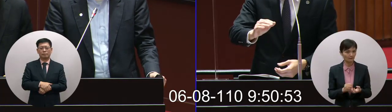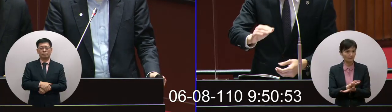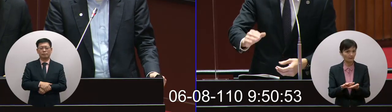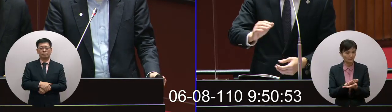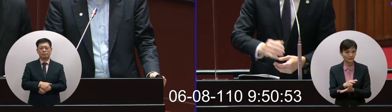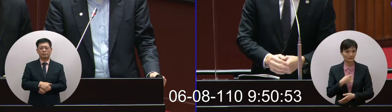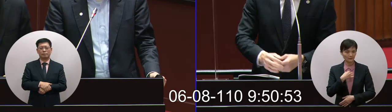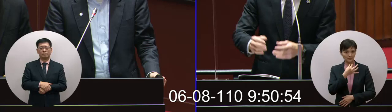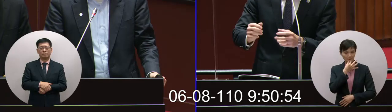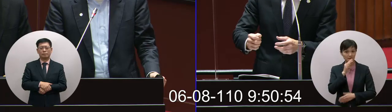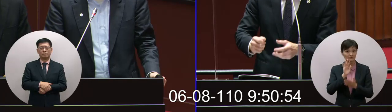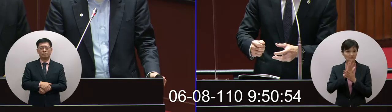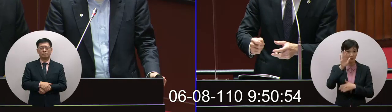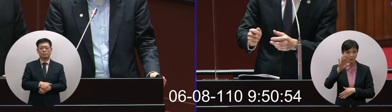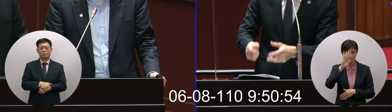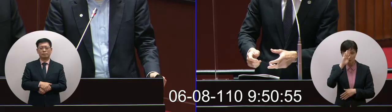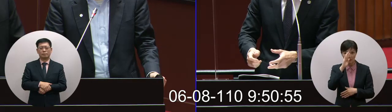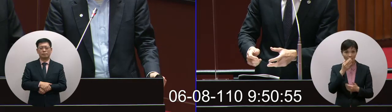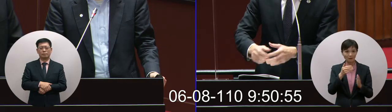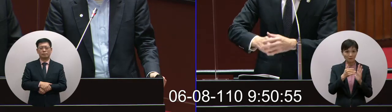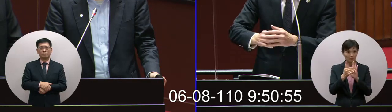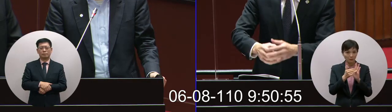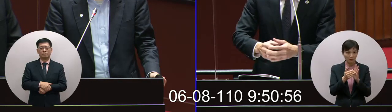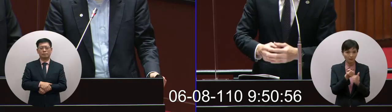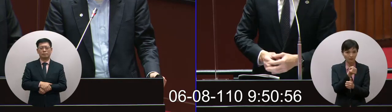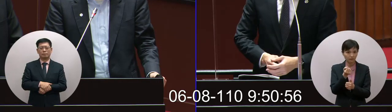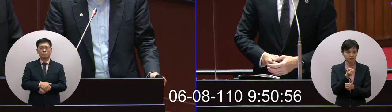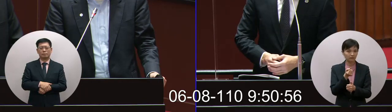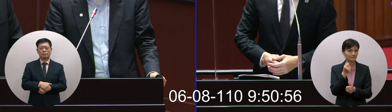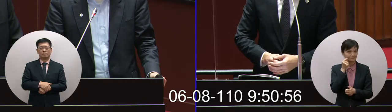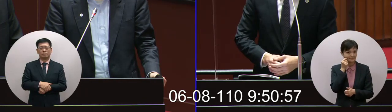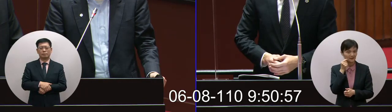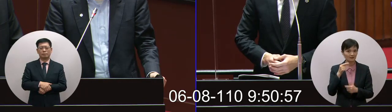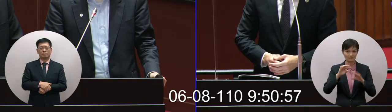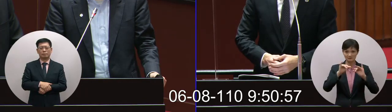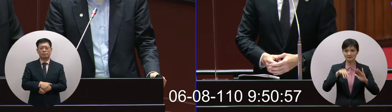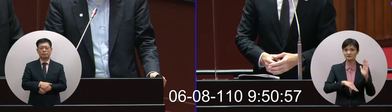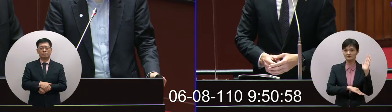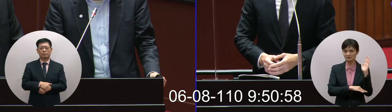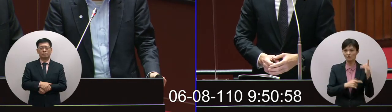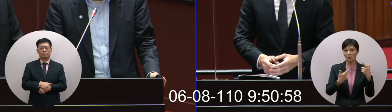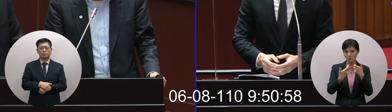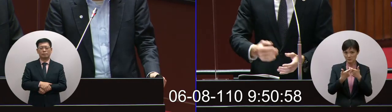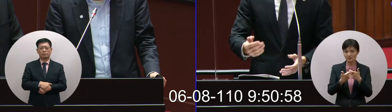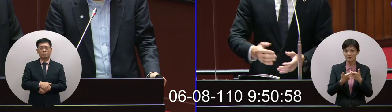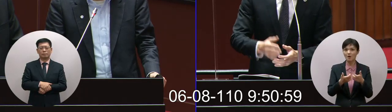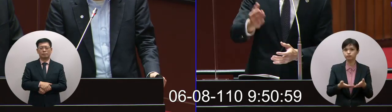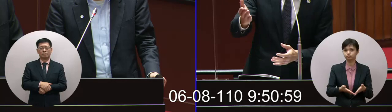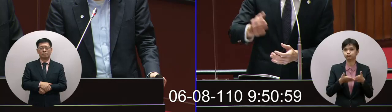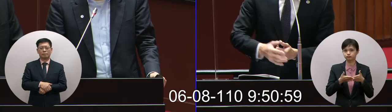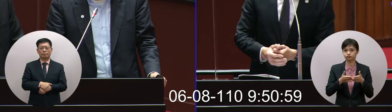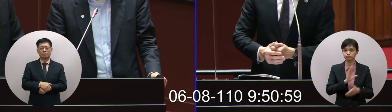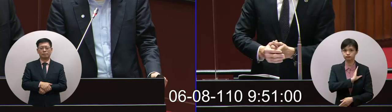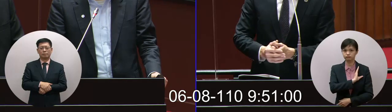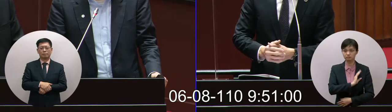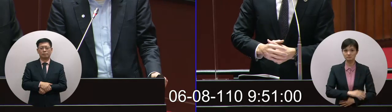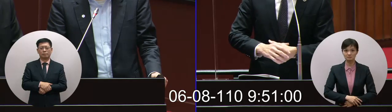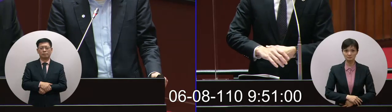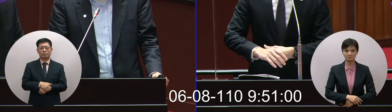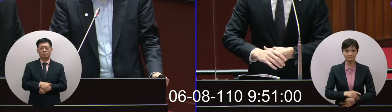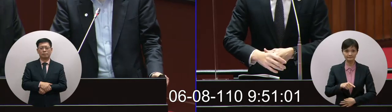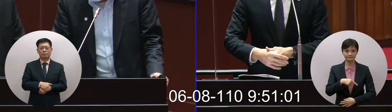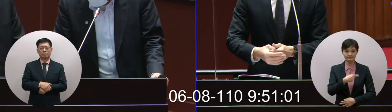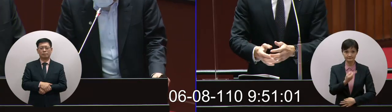到时疫情吼，咱若要控制好条，要解决地方政府的配合最重要啦吼。啊，上尾啊吼，安尼咱部长啥